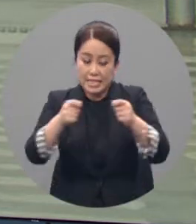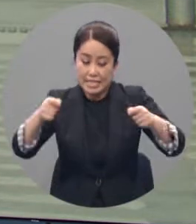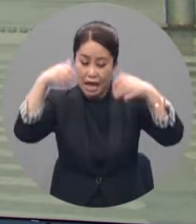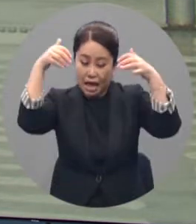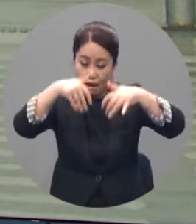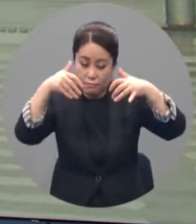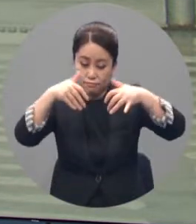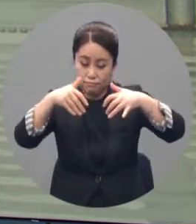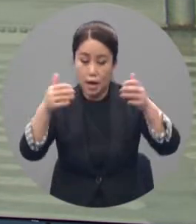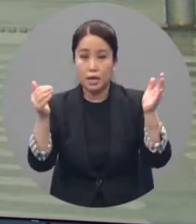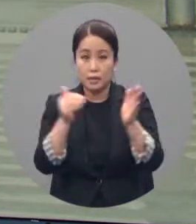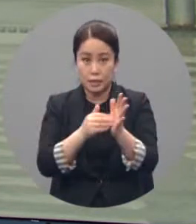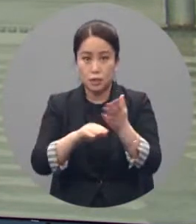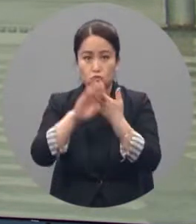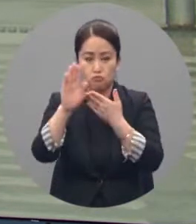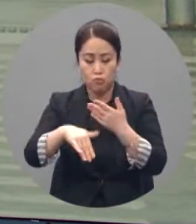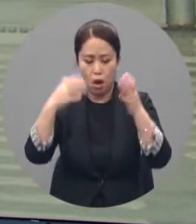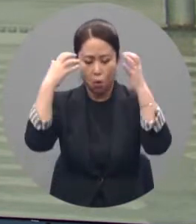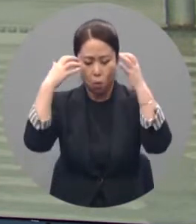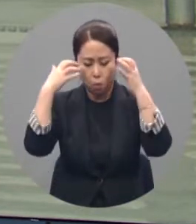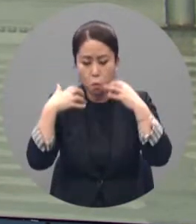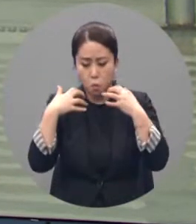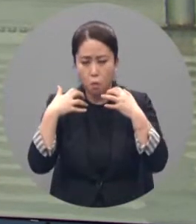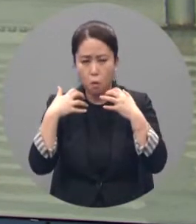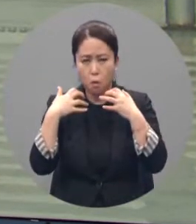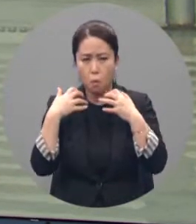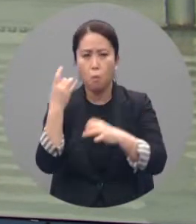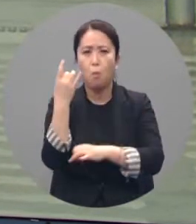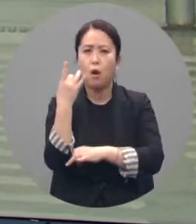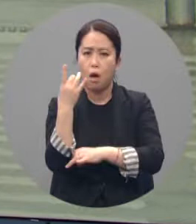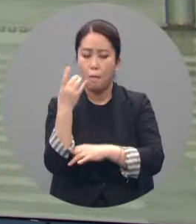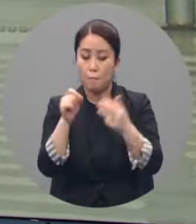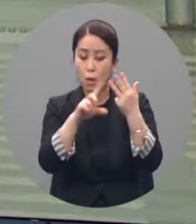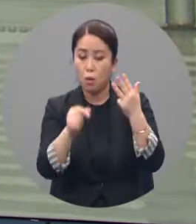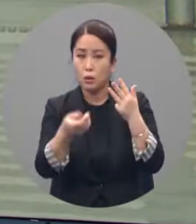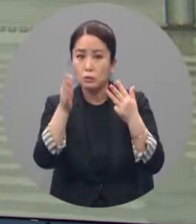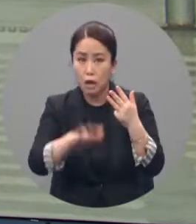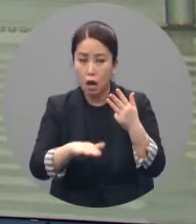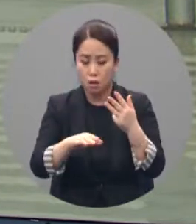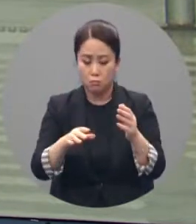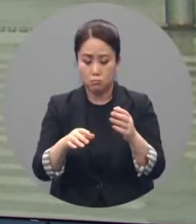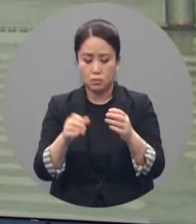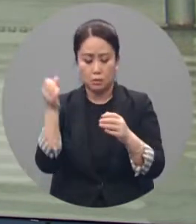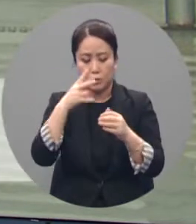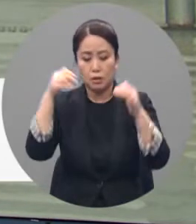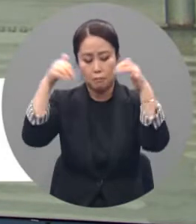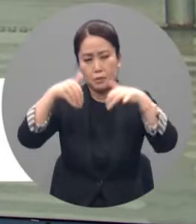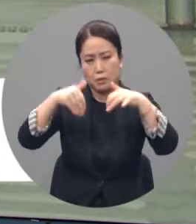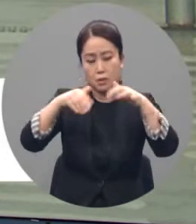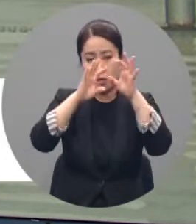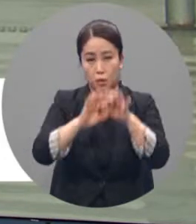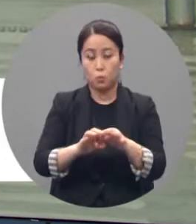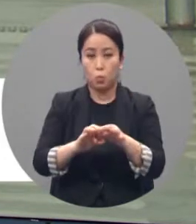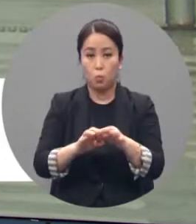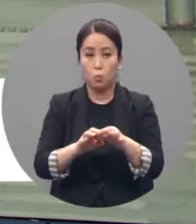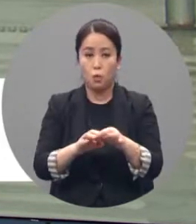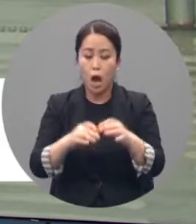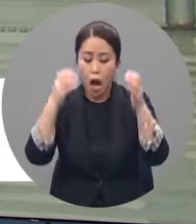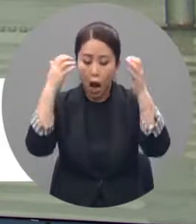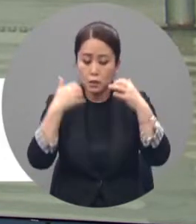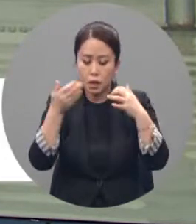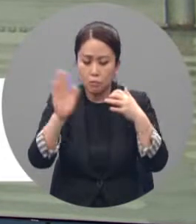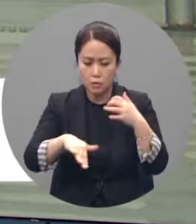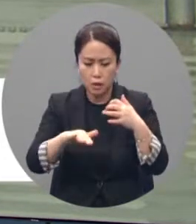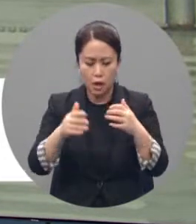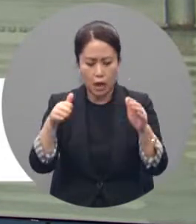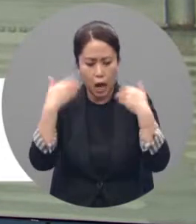장마가 끝나고 폭염이 한창인 8월에 웬일인지 연일 비가 내리고 있습니다. 한여름에 때이른 가을